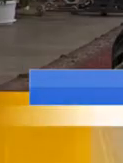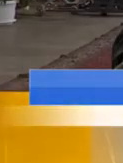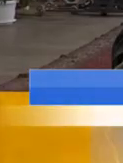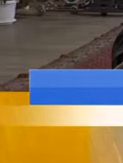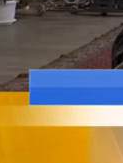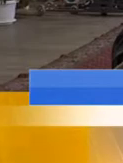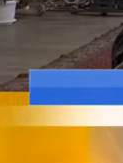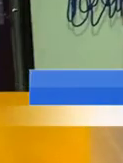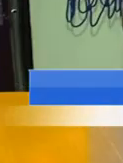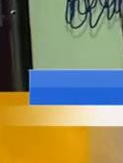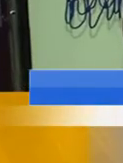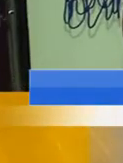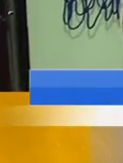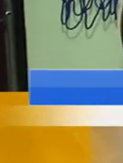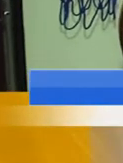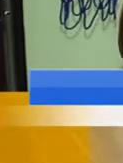жұмысымен танысты.